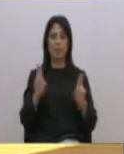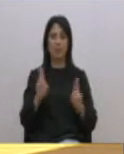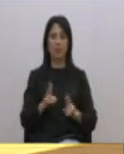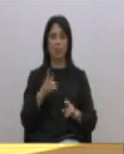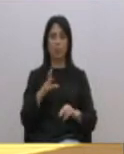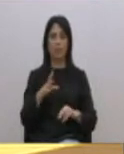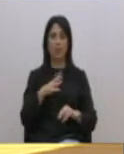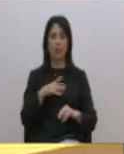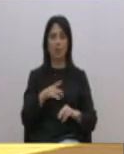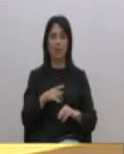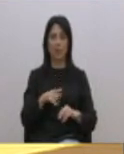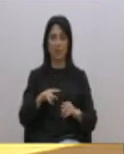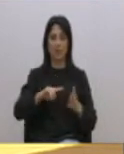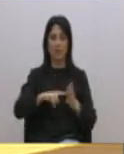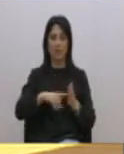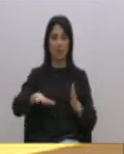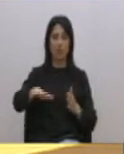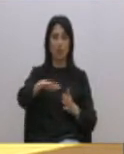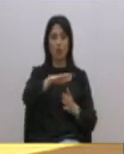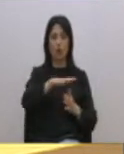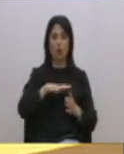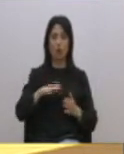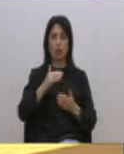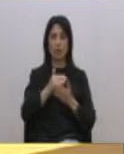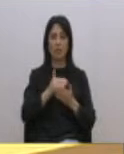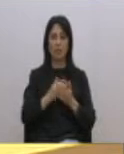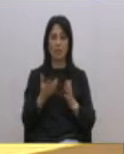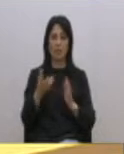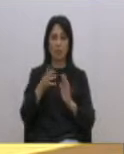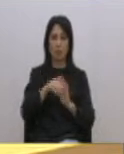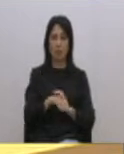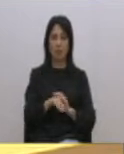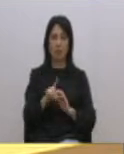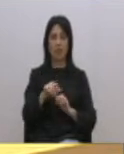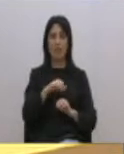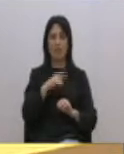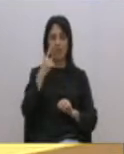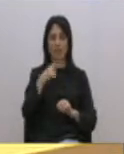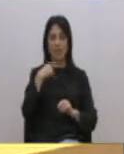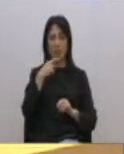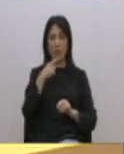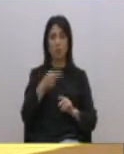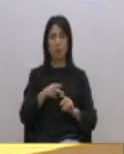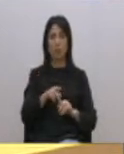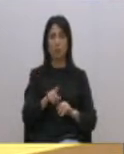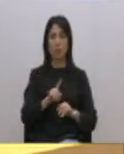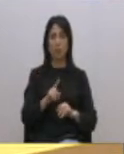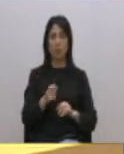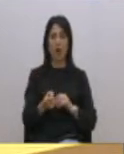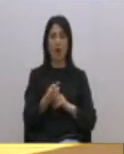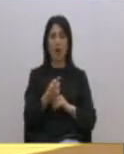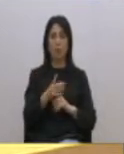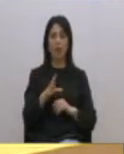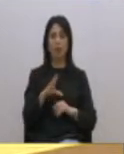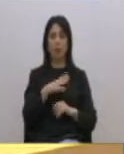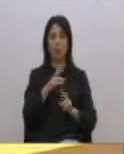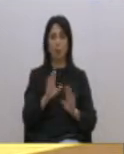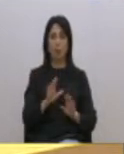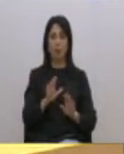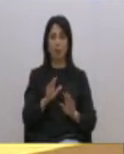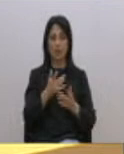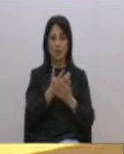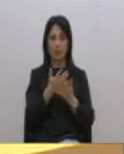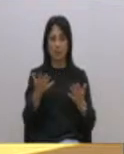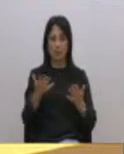უნდა იყოს გეოგრაფიული აღნიშნების სისტემაში მოქცეული, რაც თავისთავად გულისხმობს იმას, რომ აღმოჩენილი იყოს